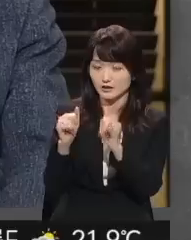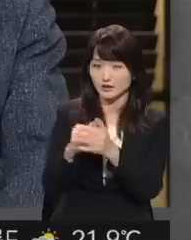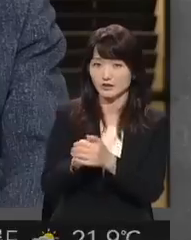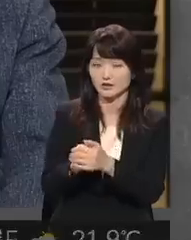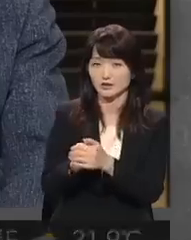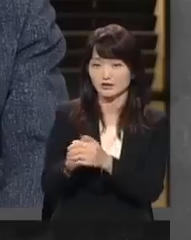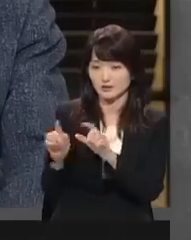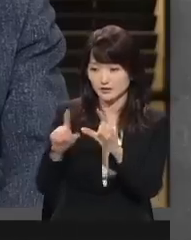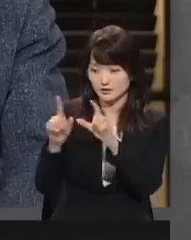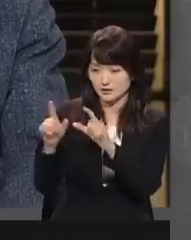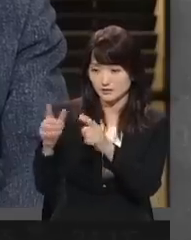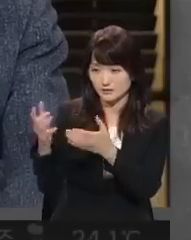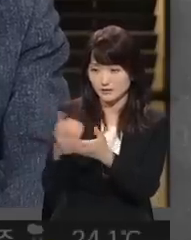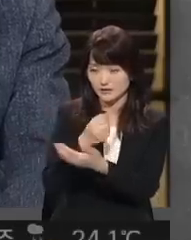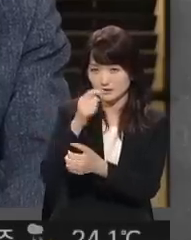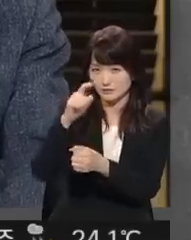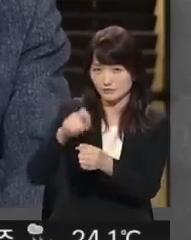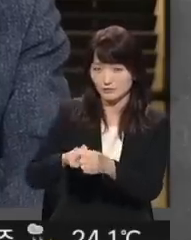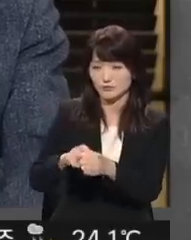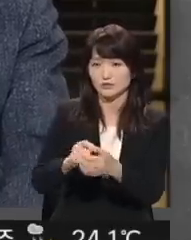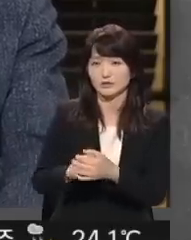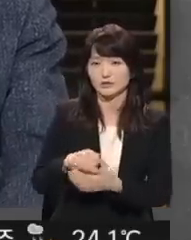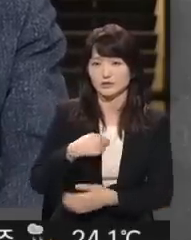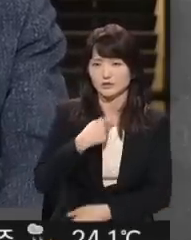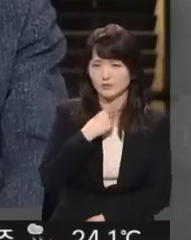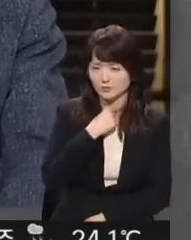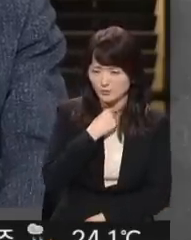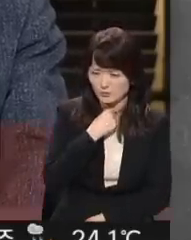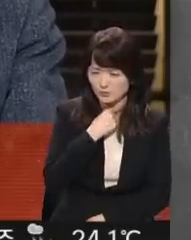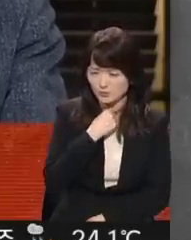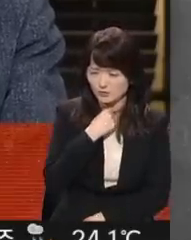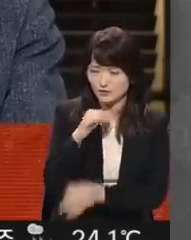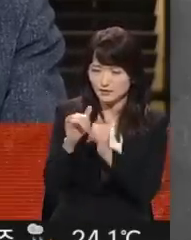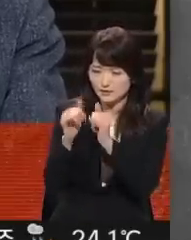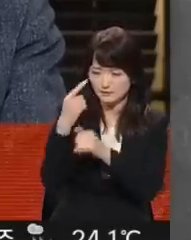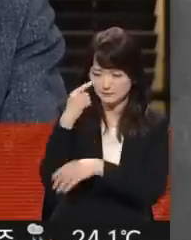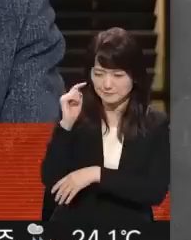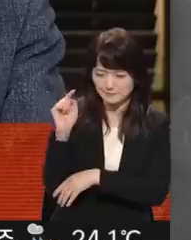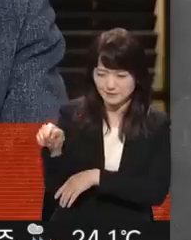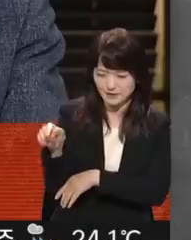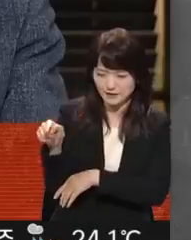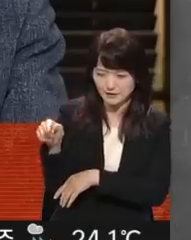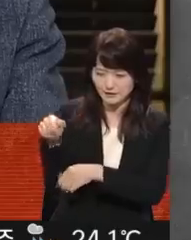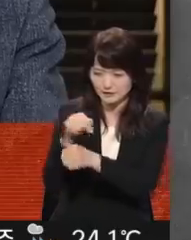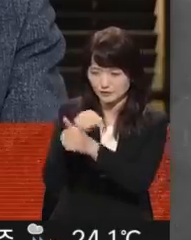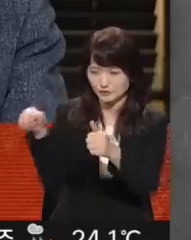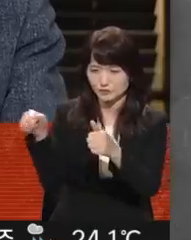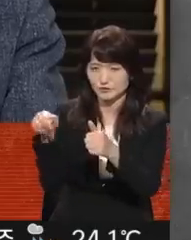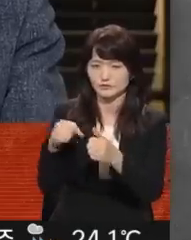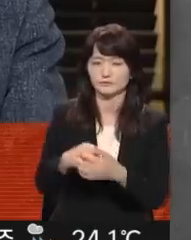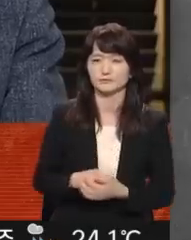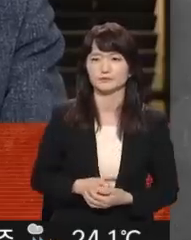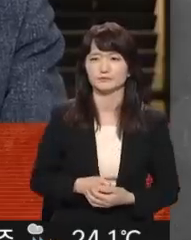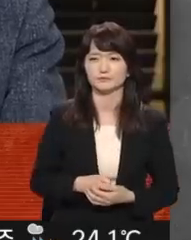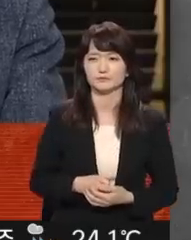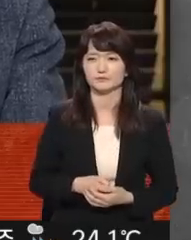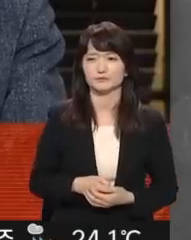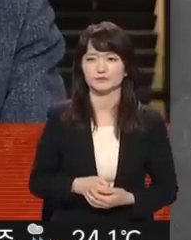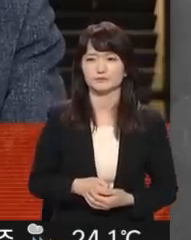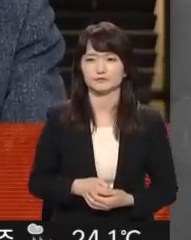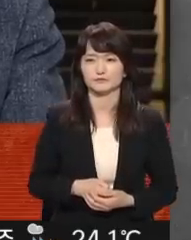위해서 자신이 동경하던 그런 조건을 가지고 있던 피해자를 노려서 이렇게 했다 그래서 그